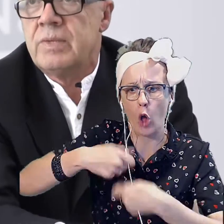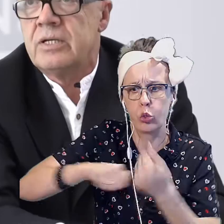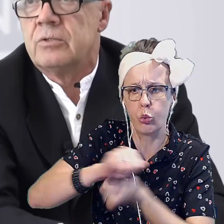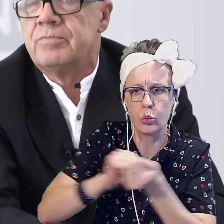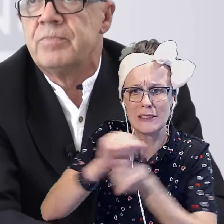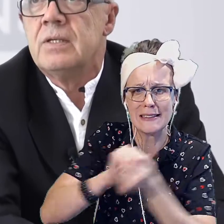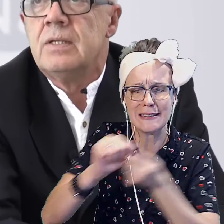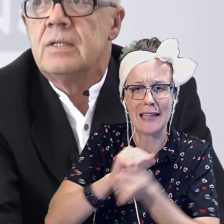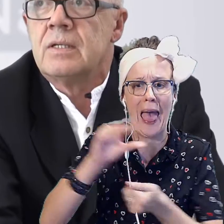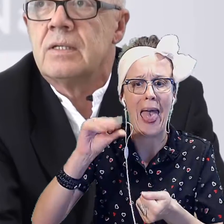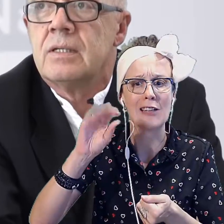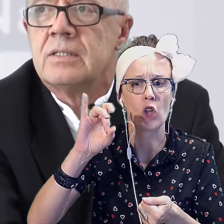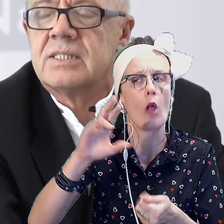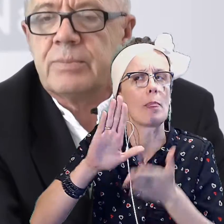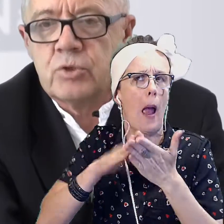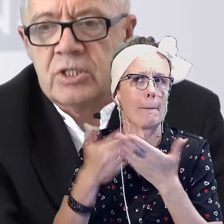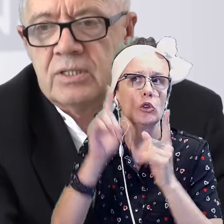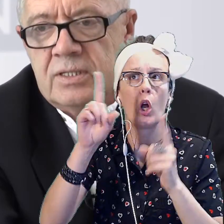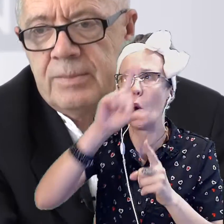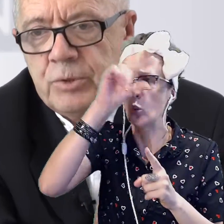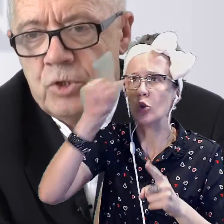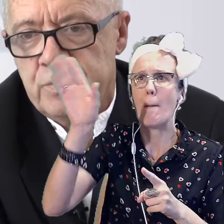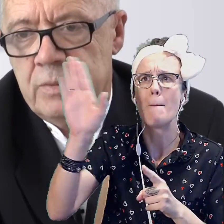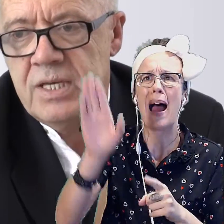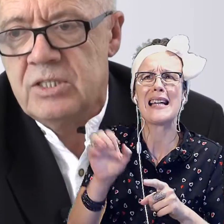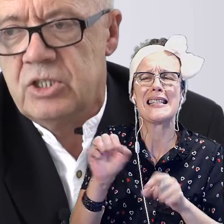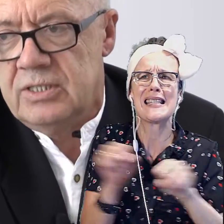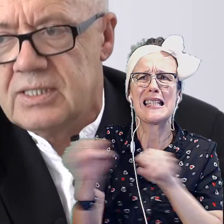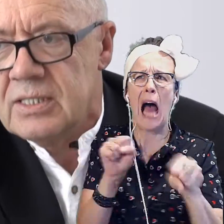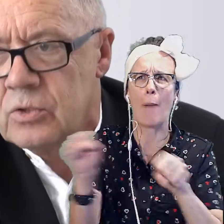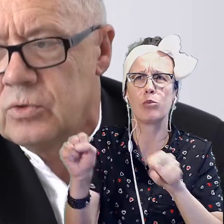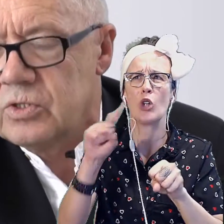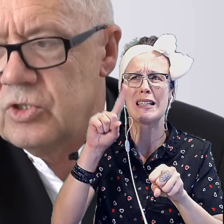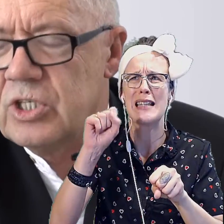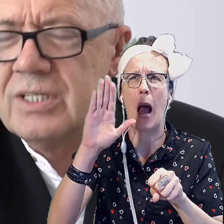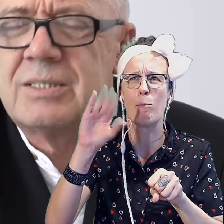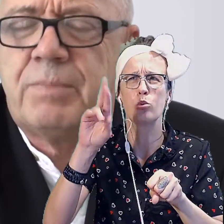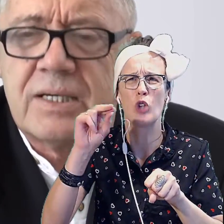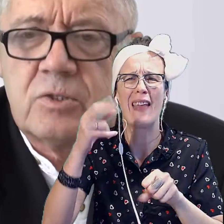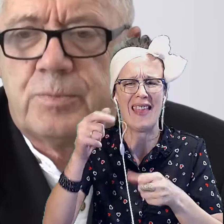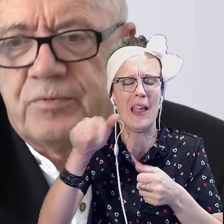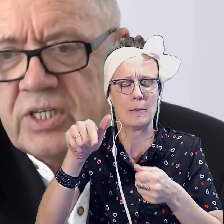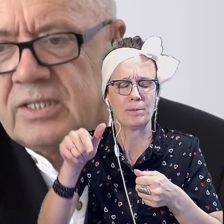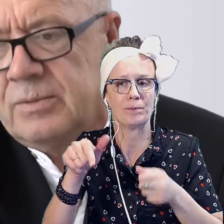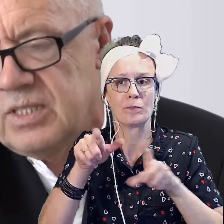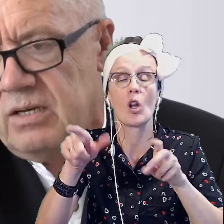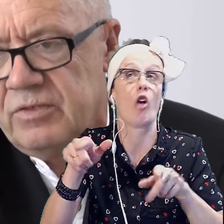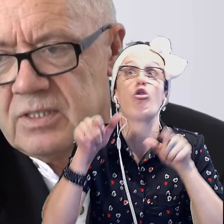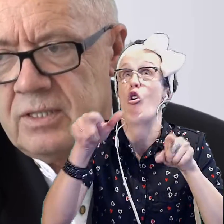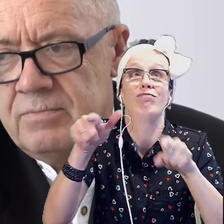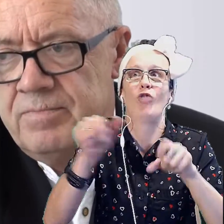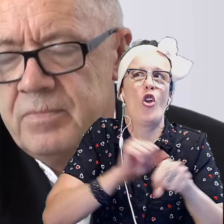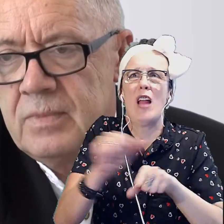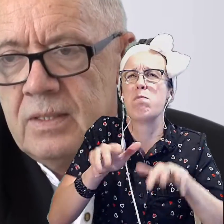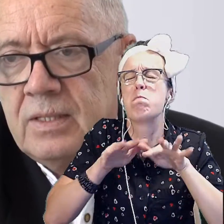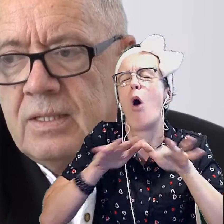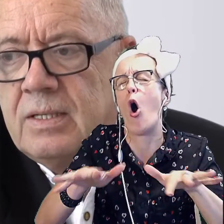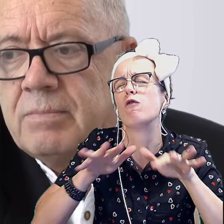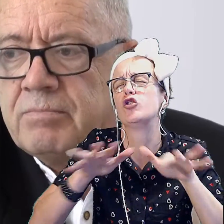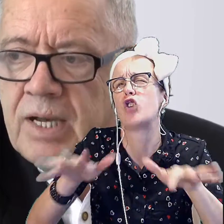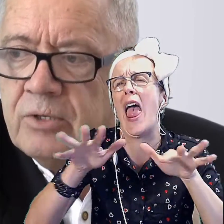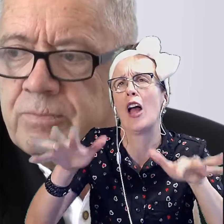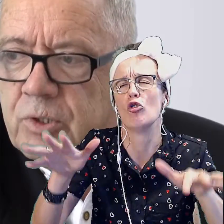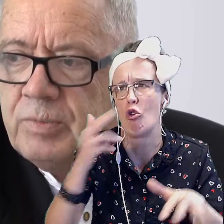ludzie którzy mają zaburzenia na poziomie miedzi i cynku co dzisiaj jest bardzo powszechnym zjawiskiem